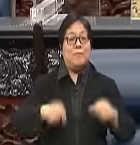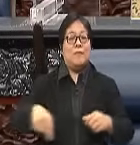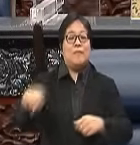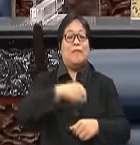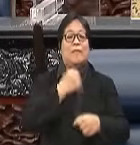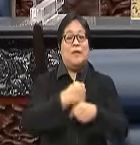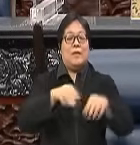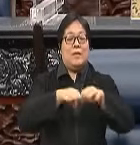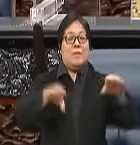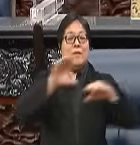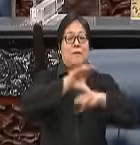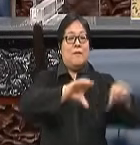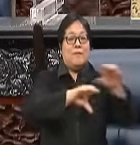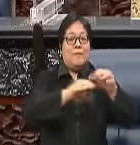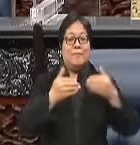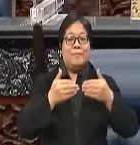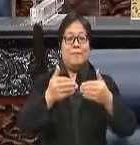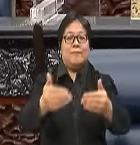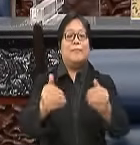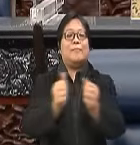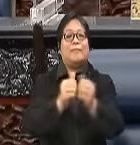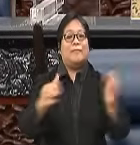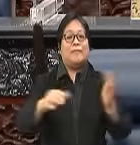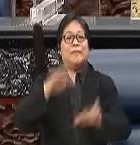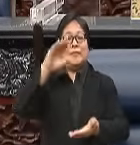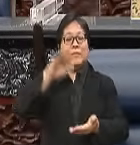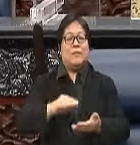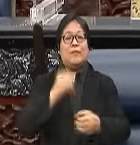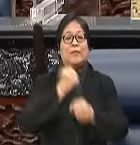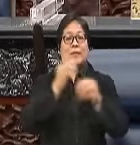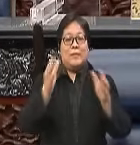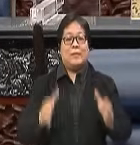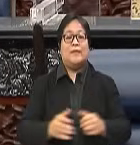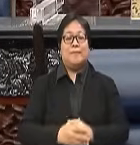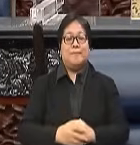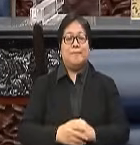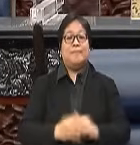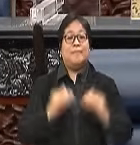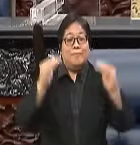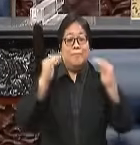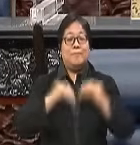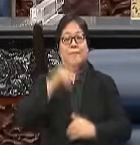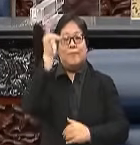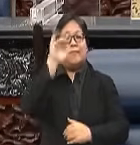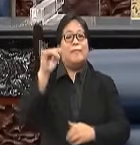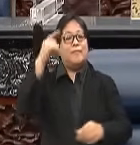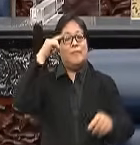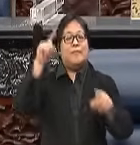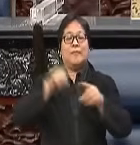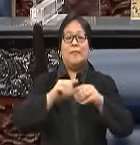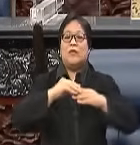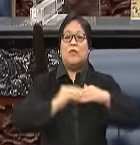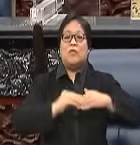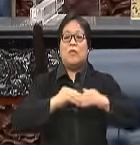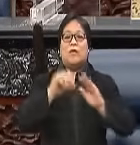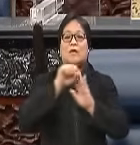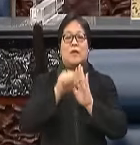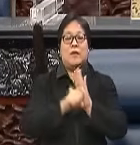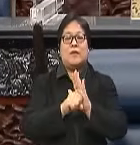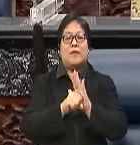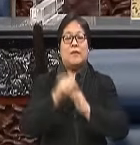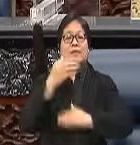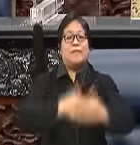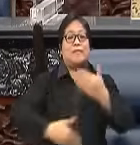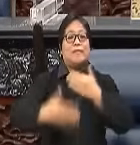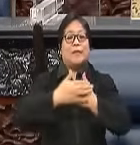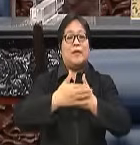JPG ditabrak pembinaan dapat diteruskan tanpa kekurangan pekerja Ketiga Kerajaan tabel 7 untuk melonggarkan syarat Rich